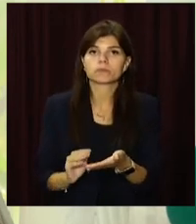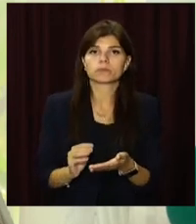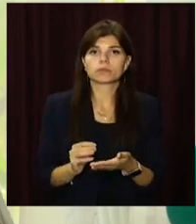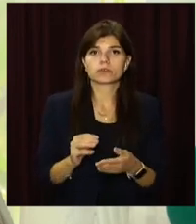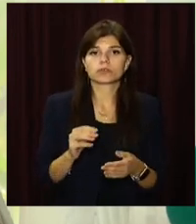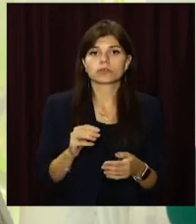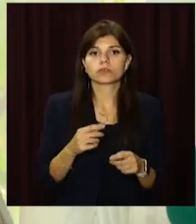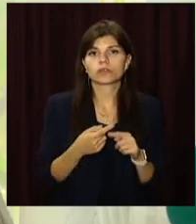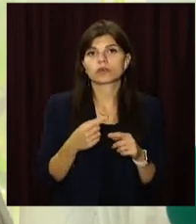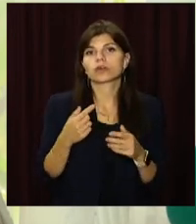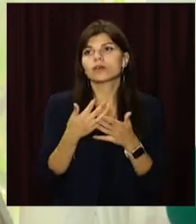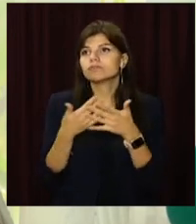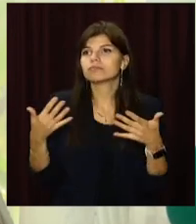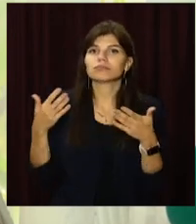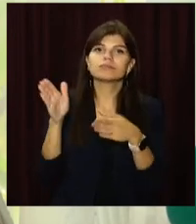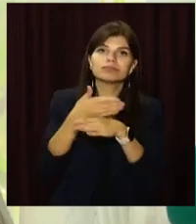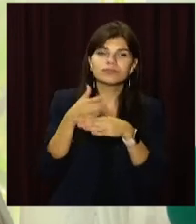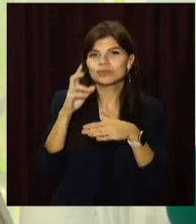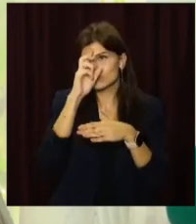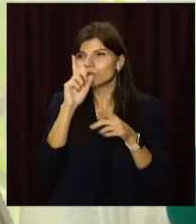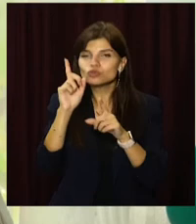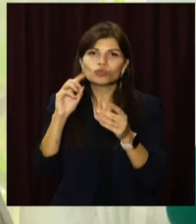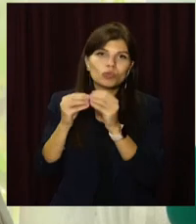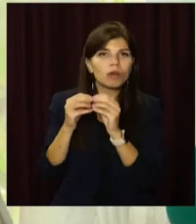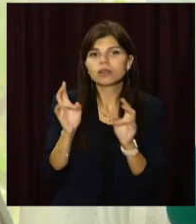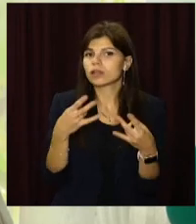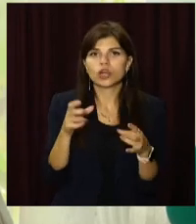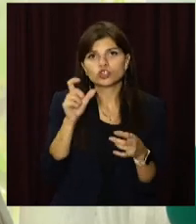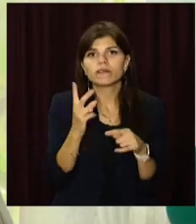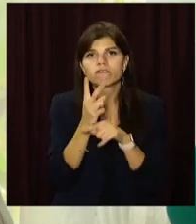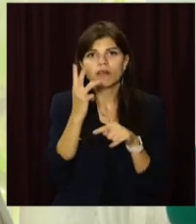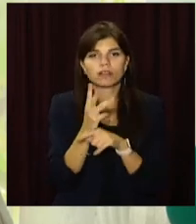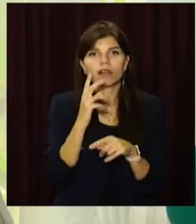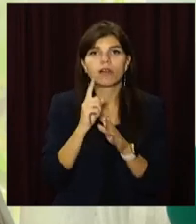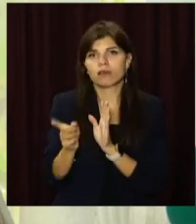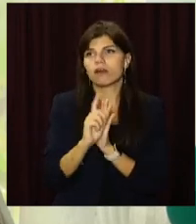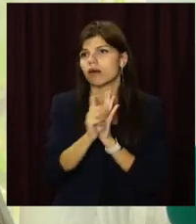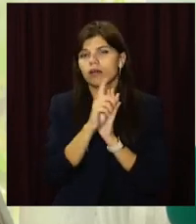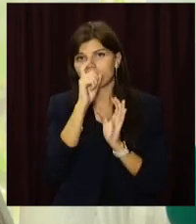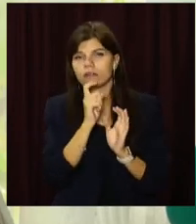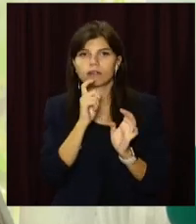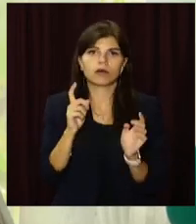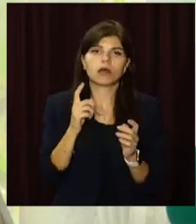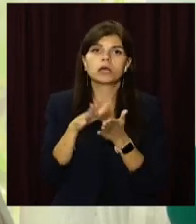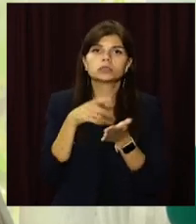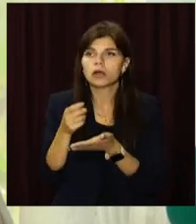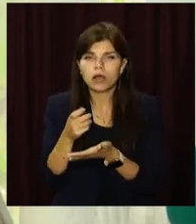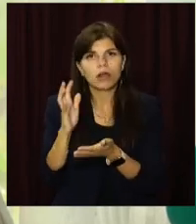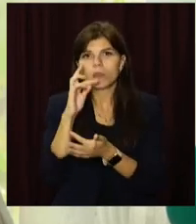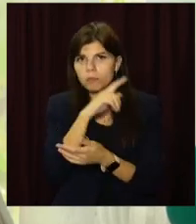те же юстиции, в те же отделения. Правильно обратиться, то есть не ходить человеку два раза, не тратить на транспорт, ездить писать раз заявление,